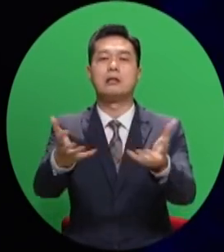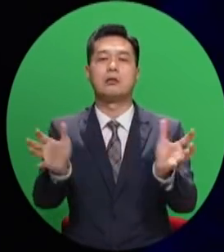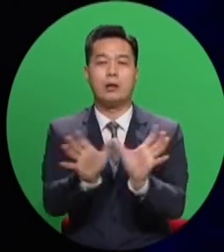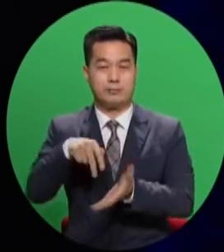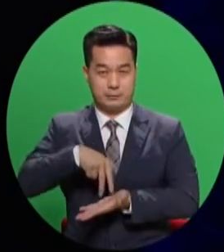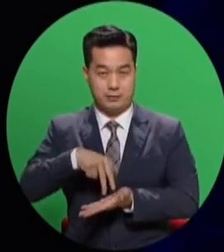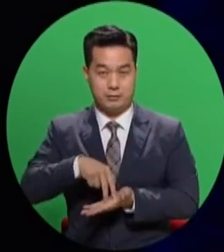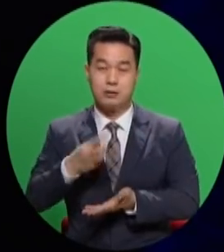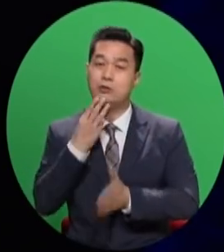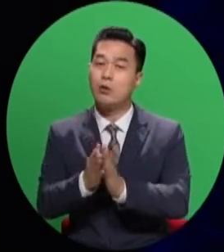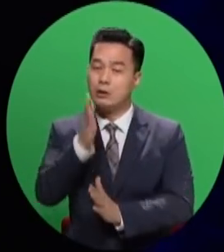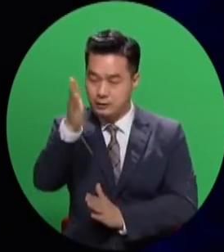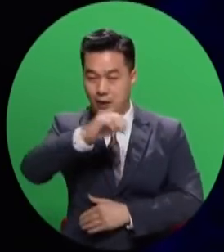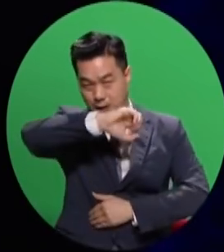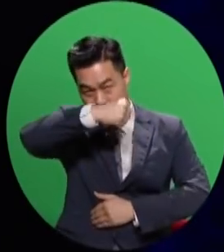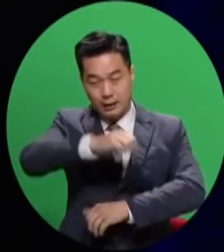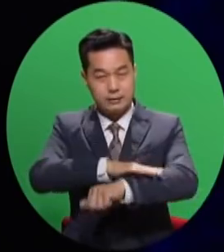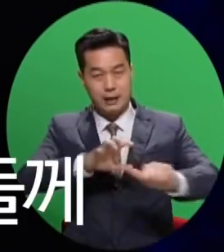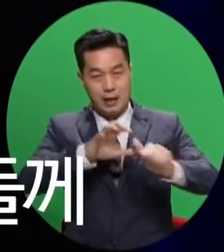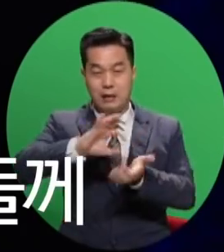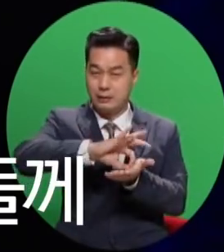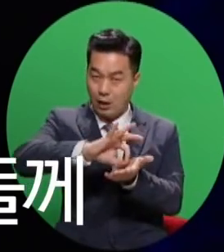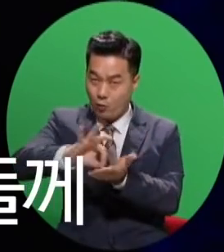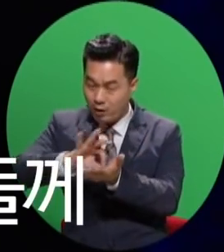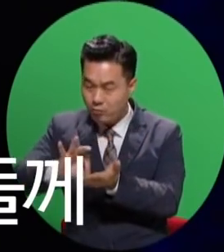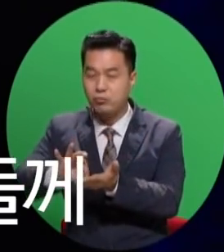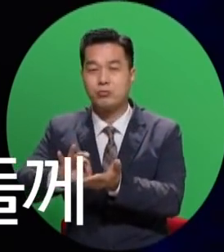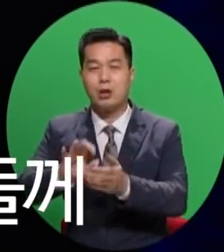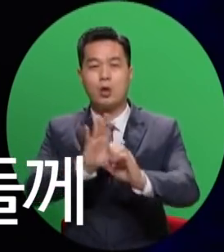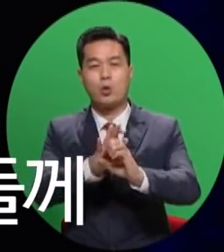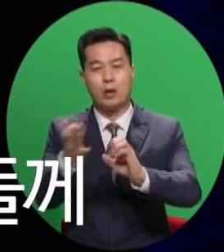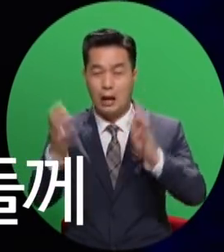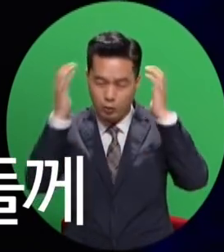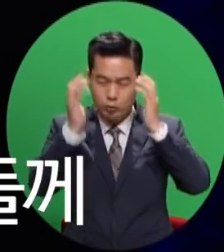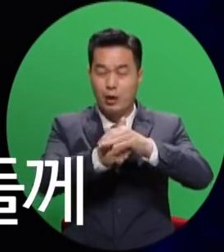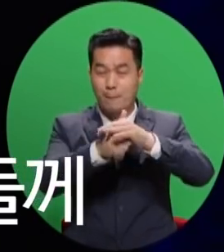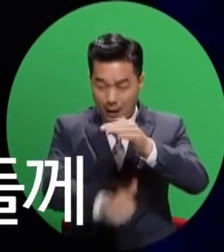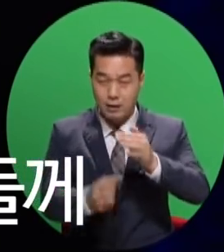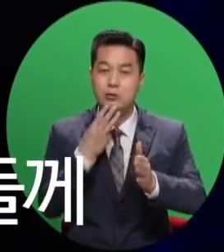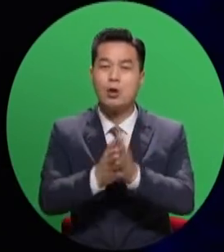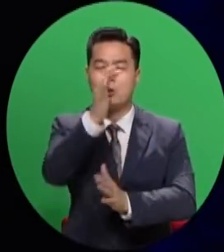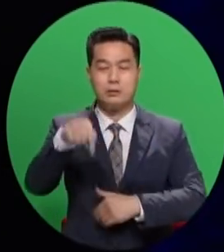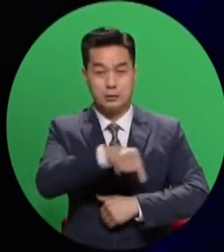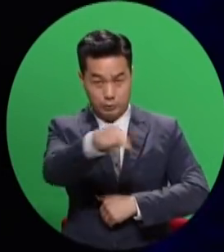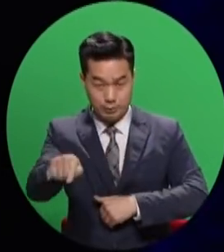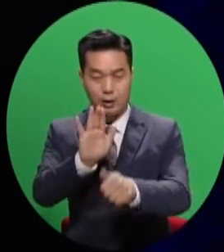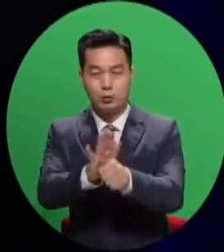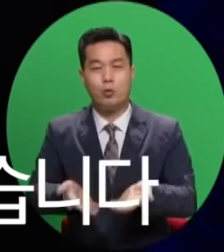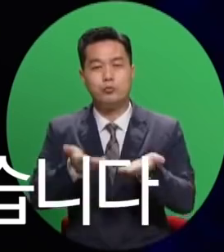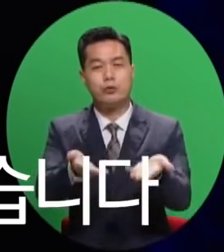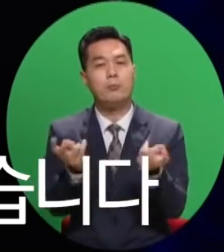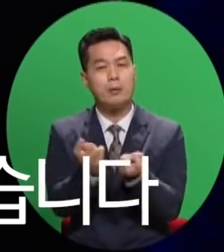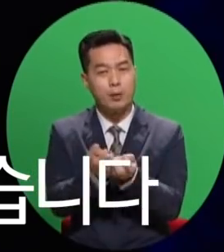이 서울시 재정 효율적으로 효과적으로 활용해서 어떻게 코로나 일부의 고통에 빠진 서울 시민들께 도움을 줄 수 있을지